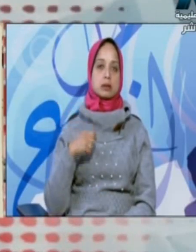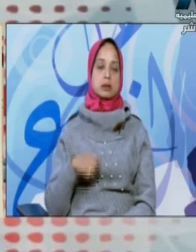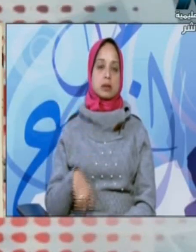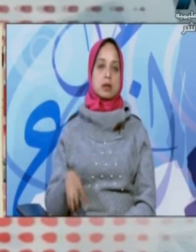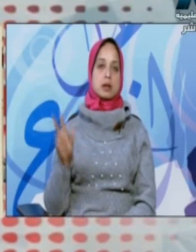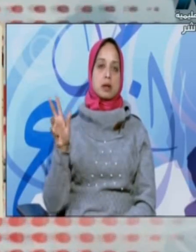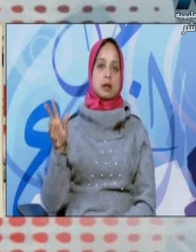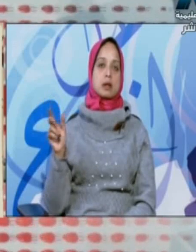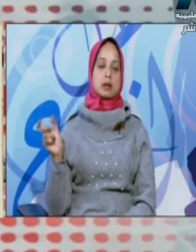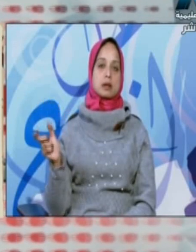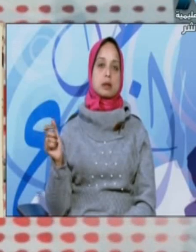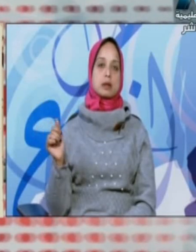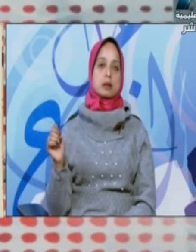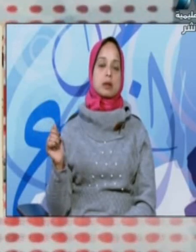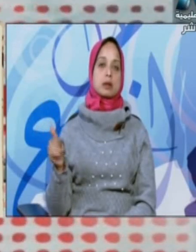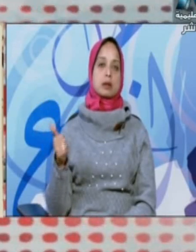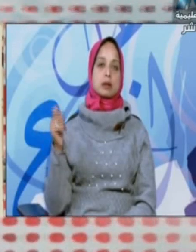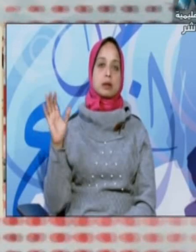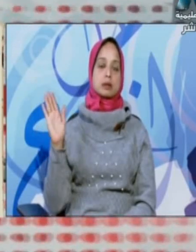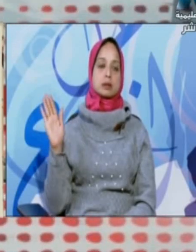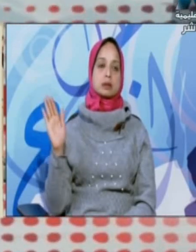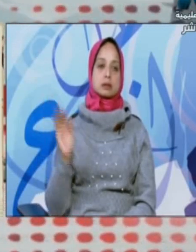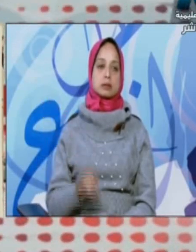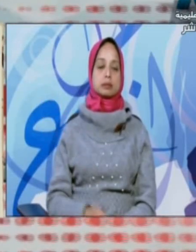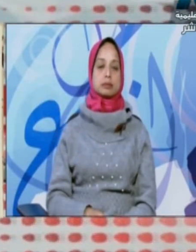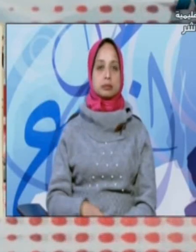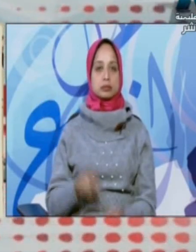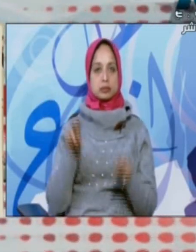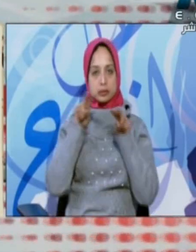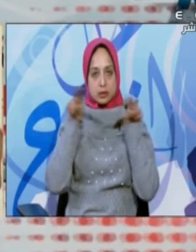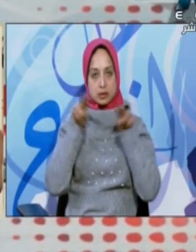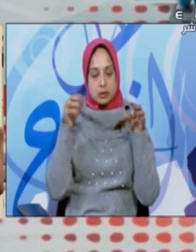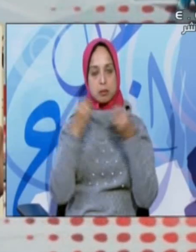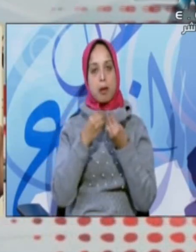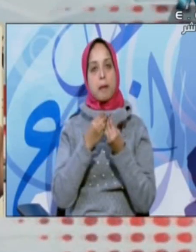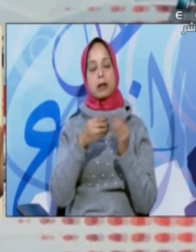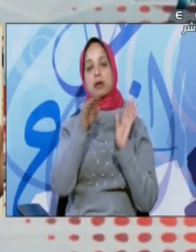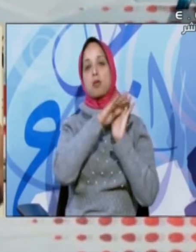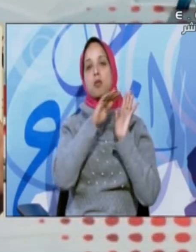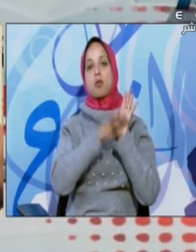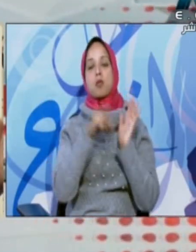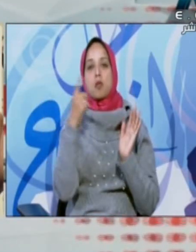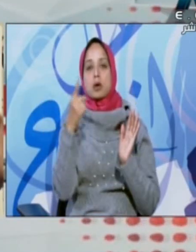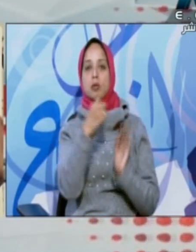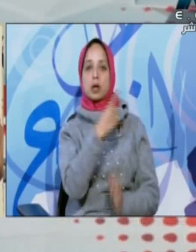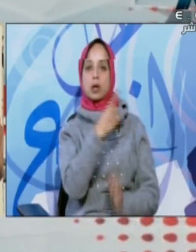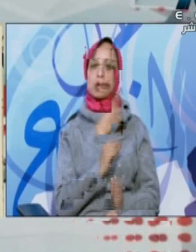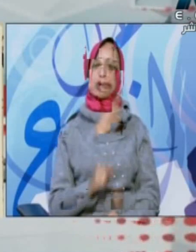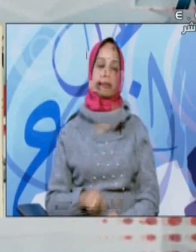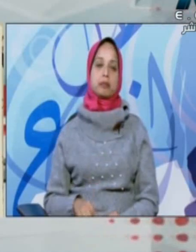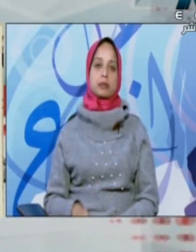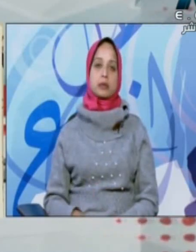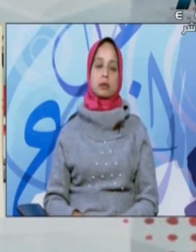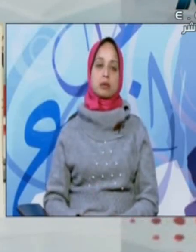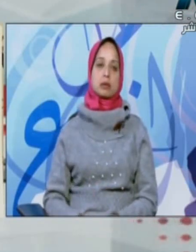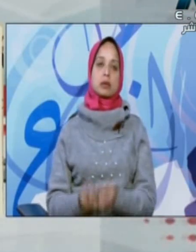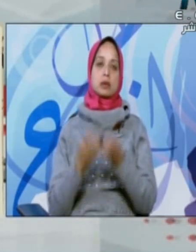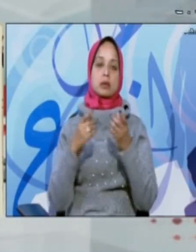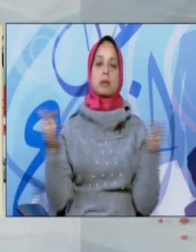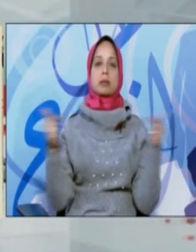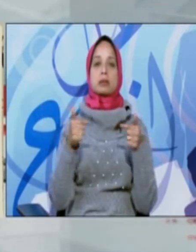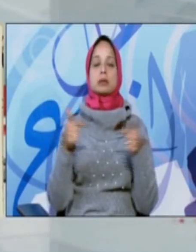النحاس. نركز مع بعض كده، هناخدهم واحدة واحدة. لما أقول عندي في متغير دولة حصل، قيام الحرب العالمية